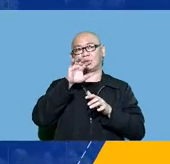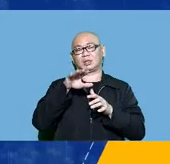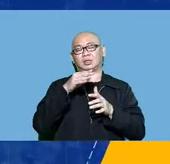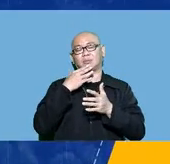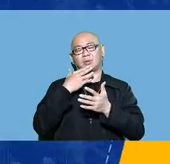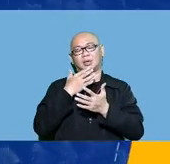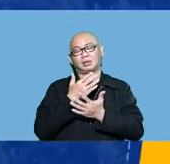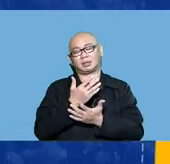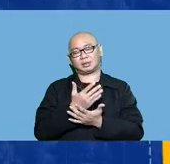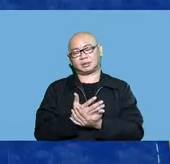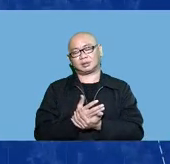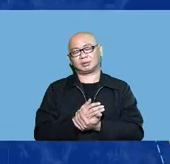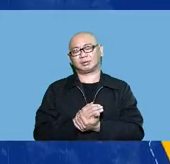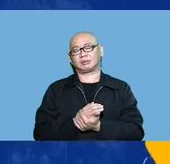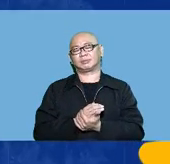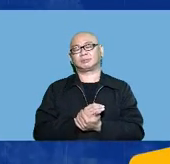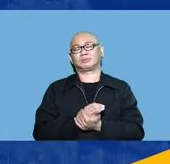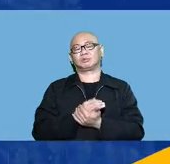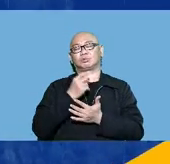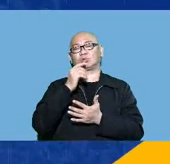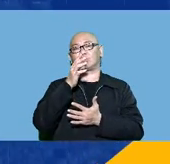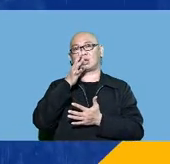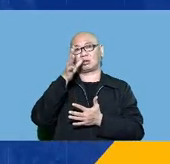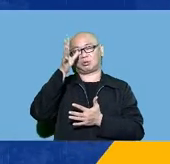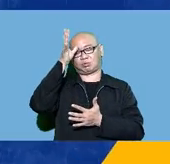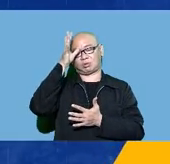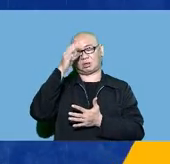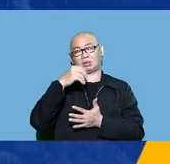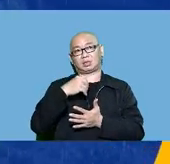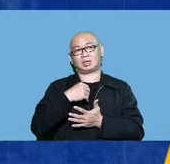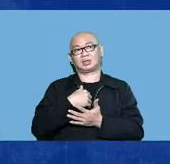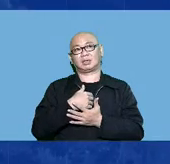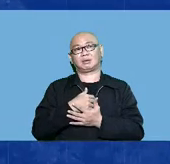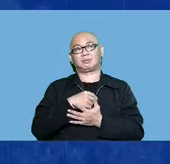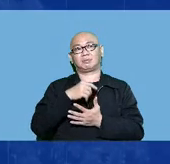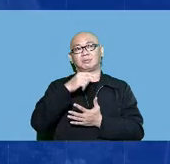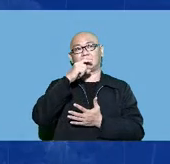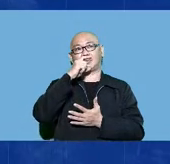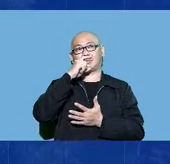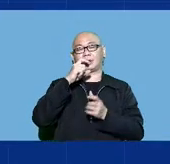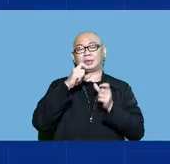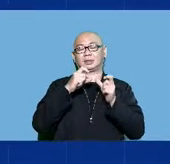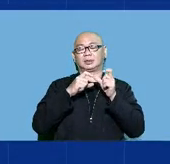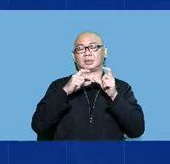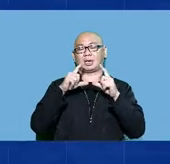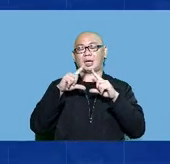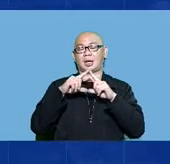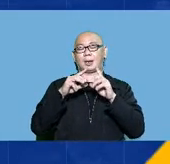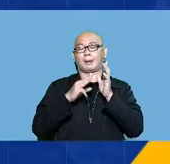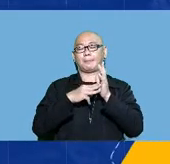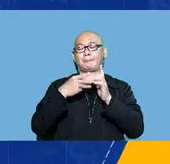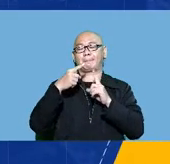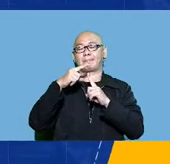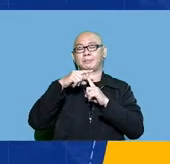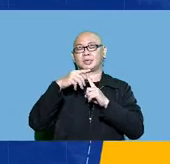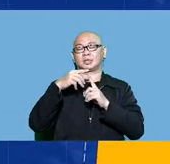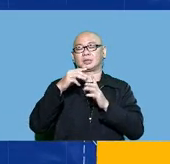terima kasih kepada orang tua saya, Bapak Slamet Effendi dan Ibu